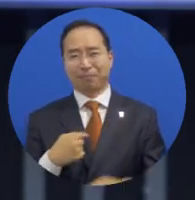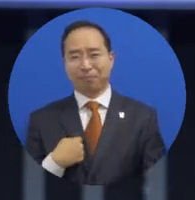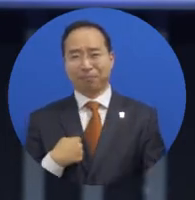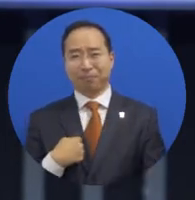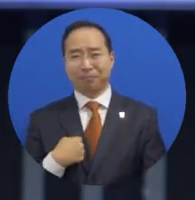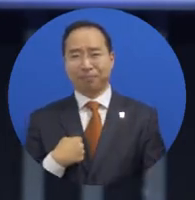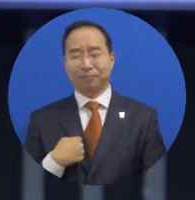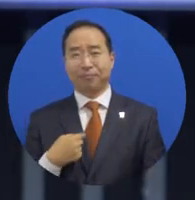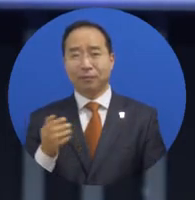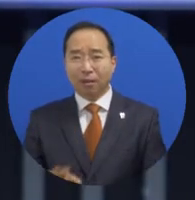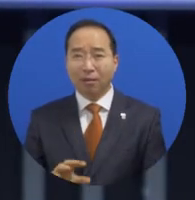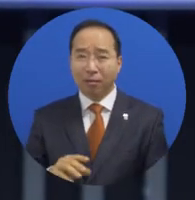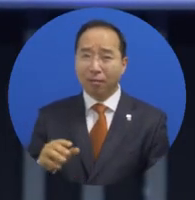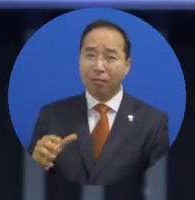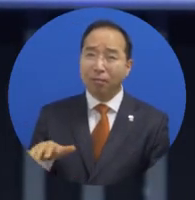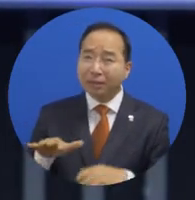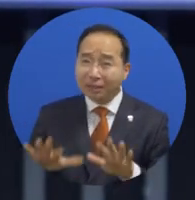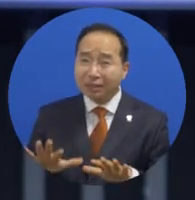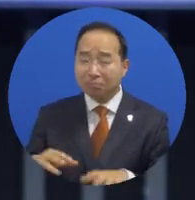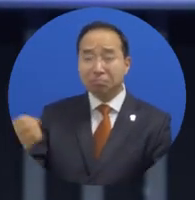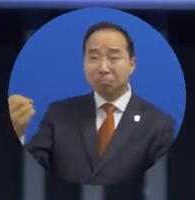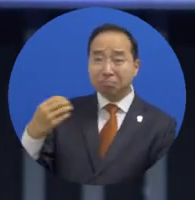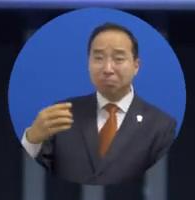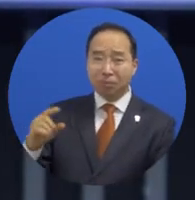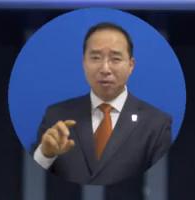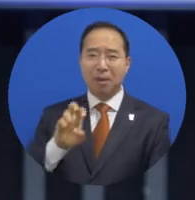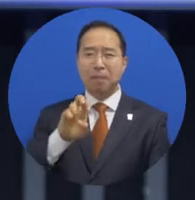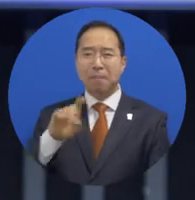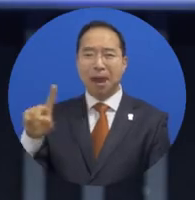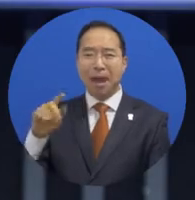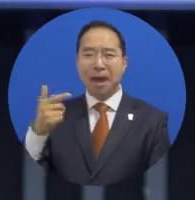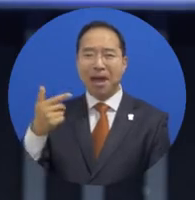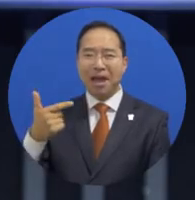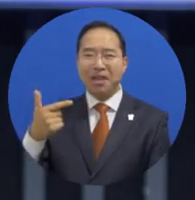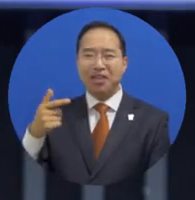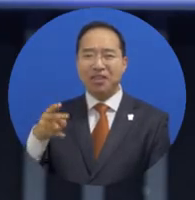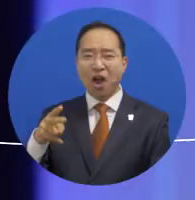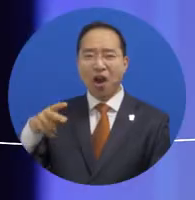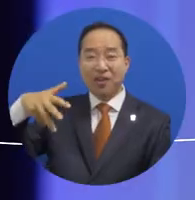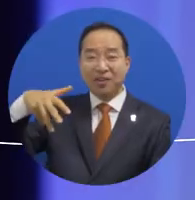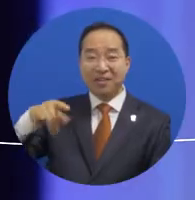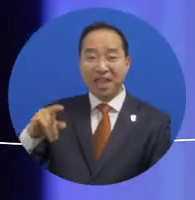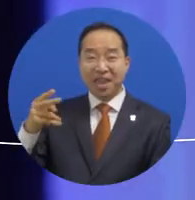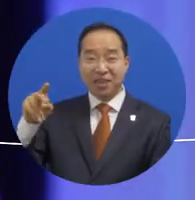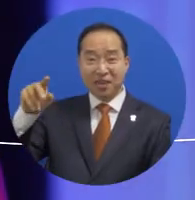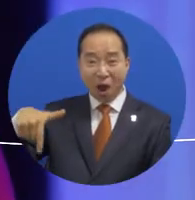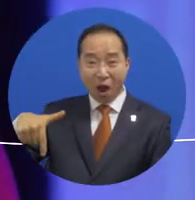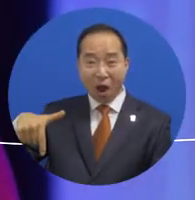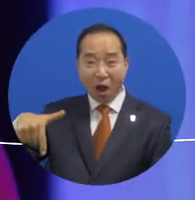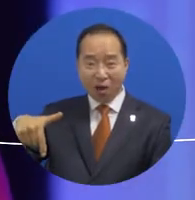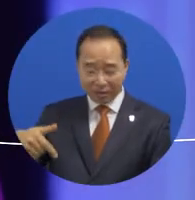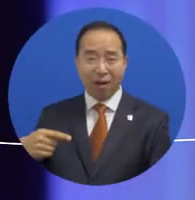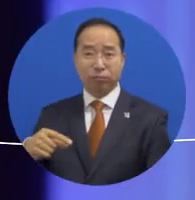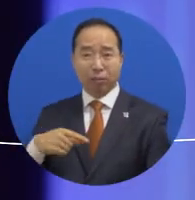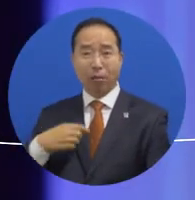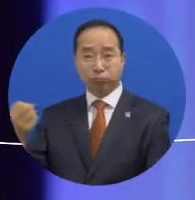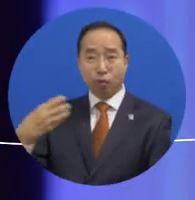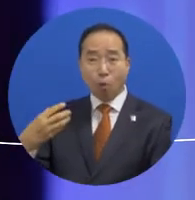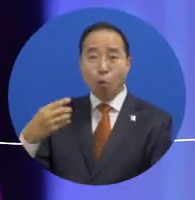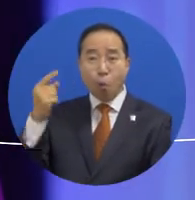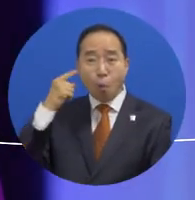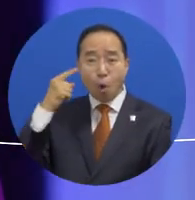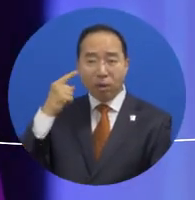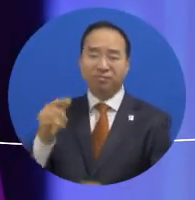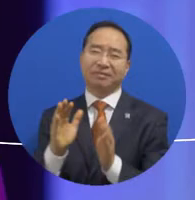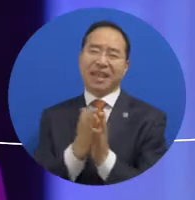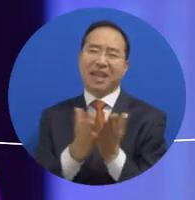저를 많은 분들이 마녀 체력이라고 부르시는데요. 왜냐하면 마녀 체력이란 책을 냈거든요. 근데 그